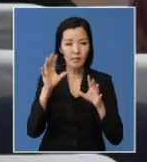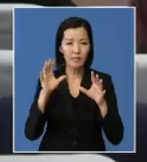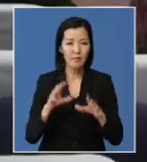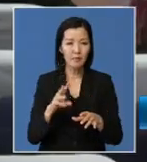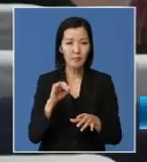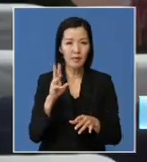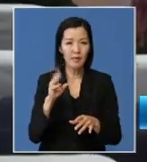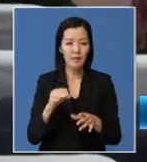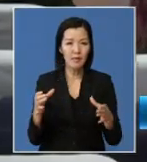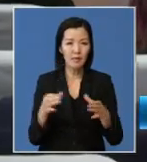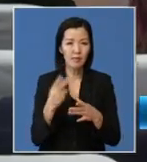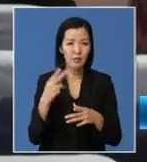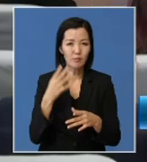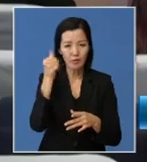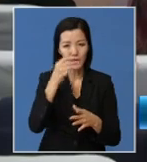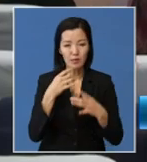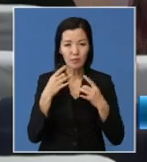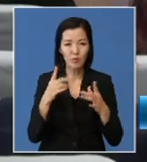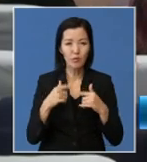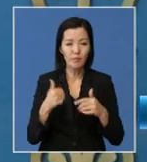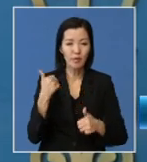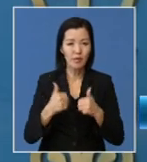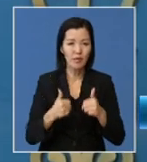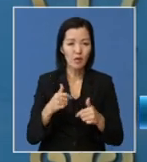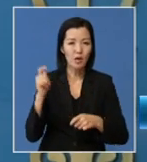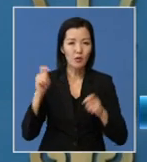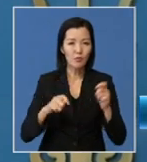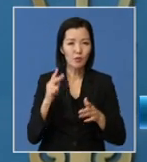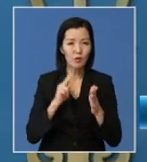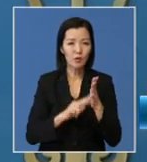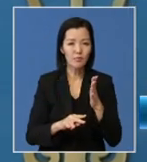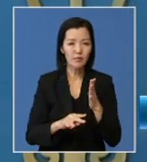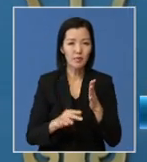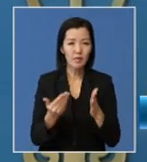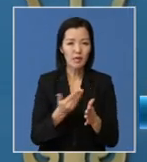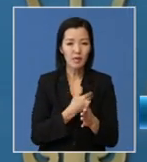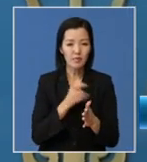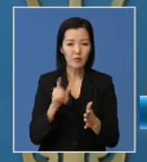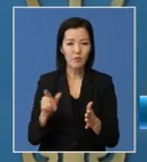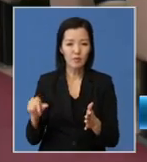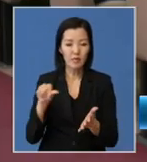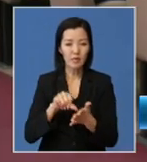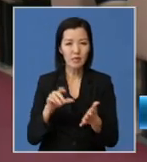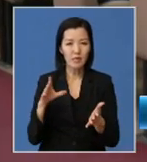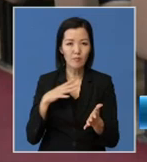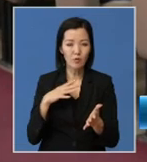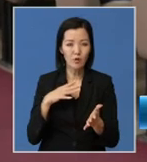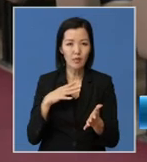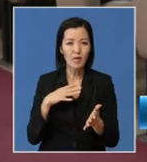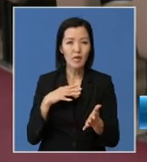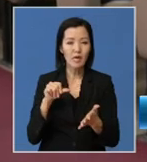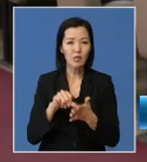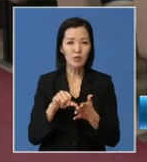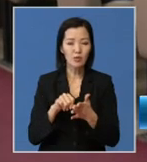медиа корпорациясының 25 жылдық мерейтойына орайластырылған бәйгеге еліміздің түкпір-түкпірінен 70-ден аса үміткер өз туындысын жолдаған.